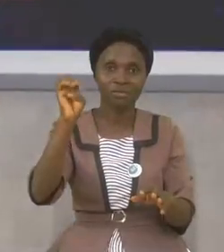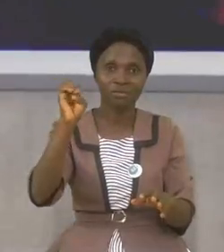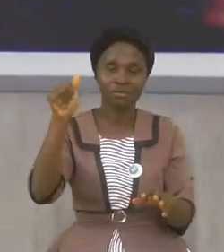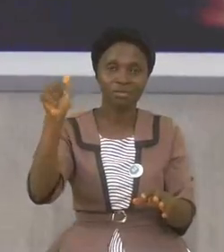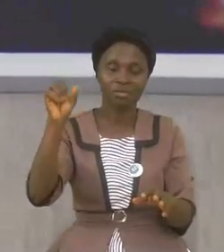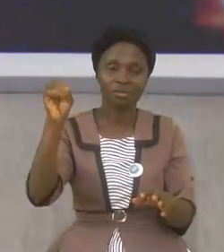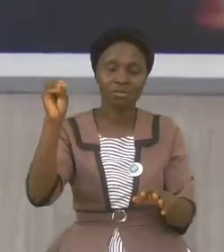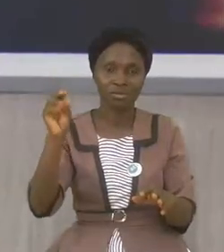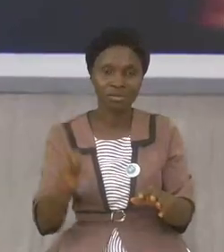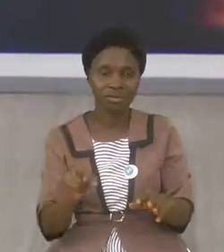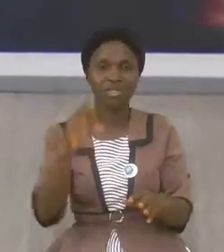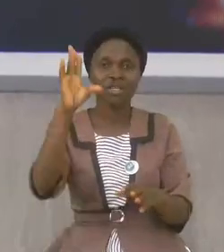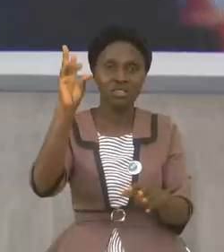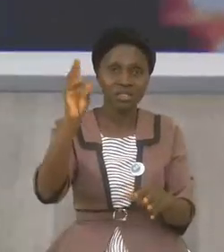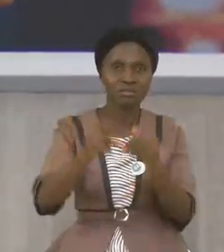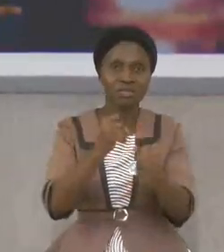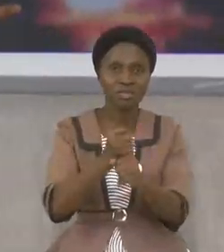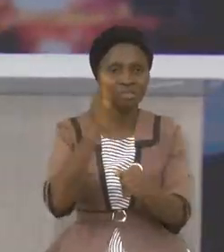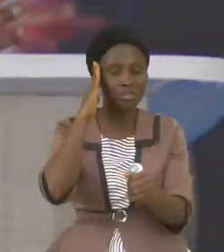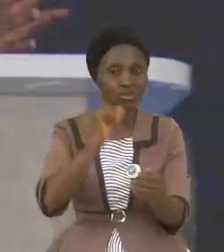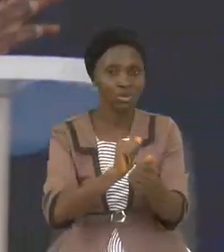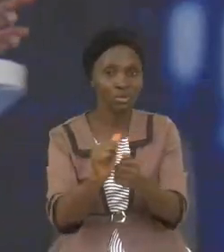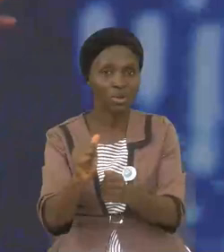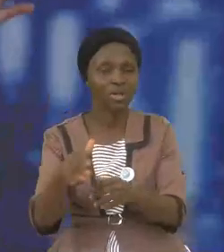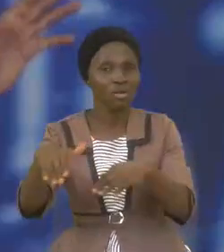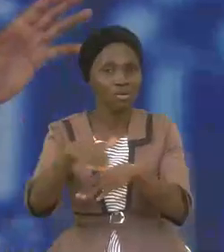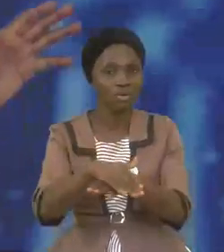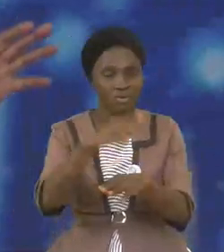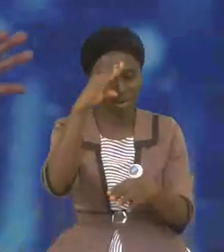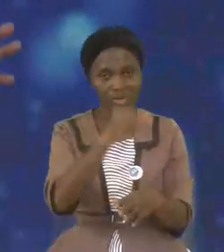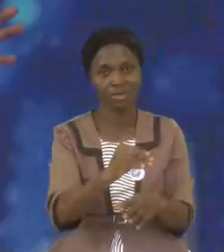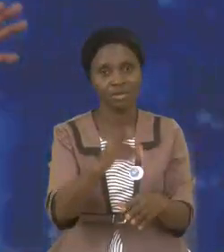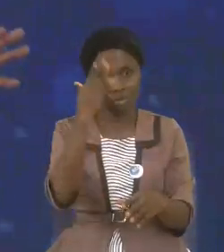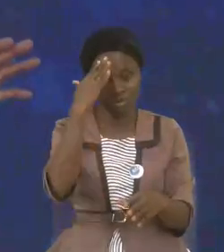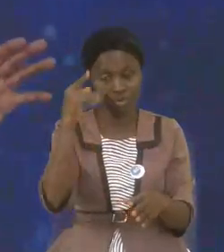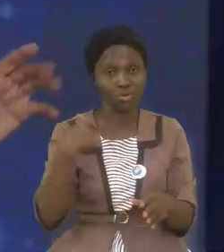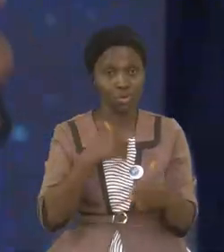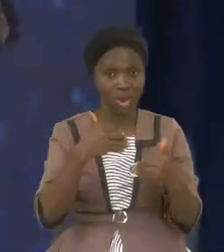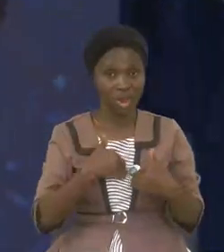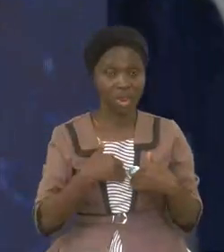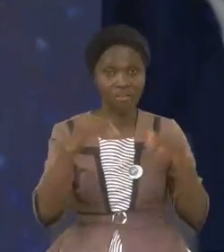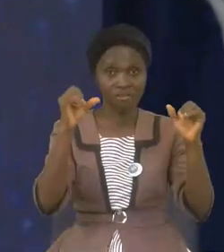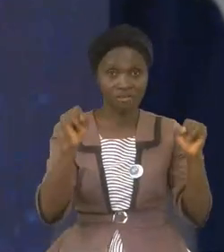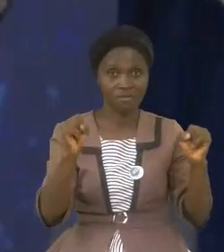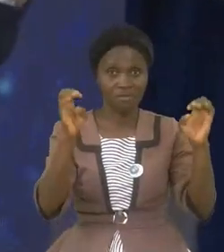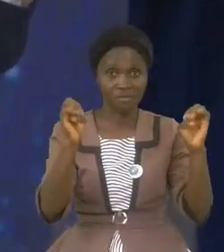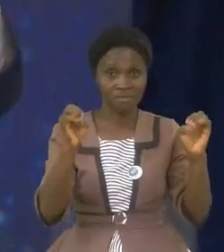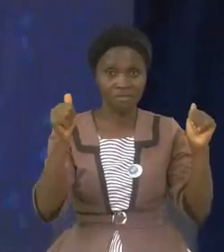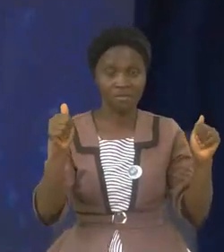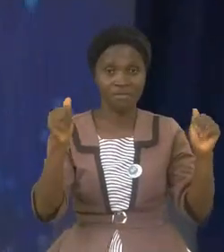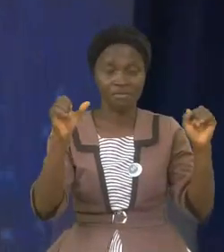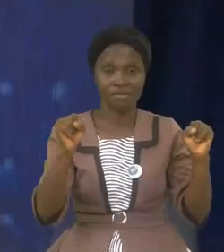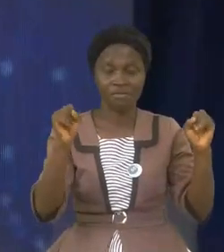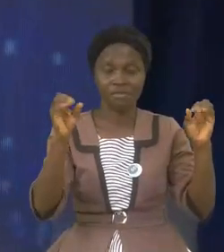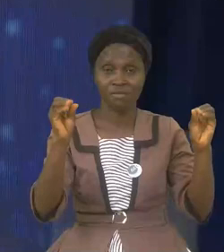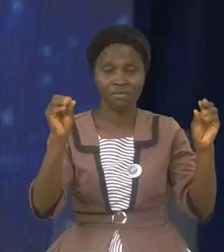sept saisons, qu'à sept temps, jusqu'à sept années passent. Comprenez, nous